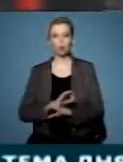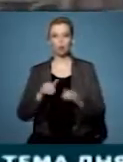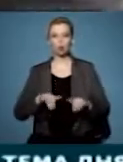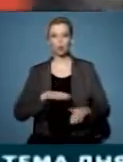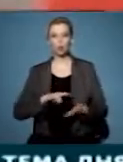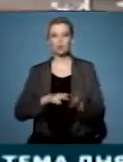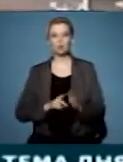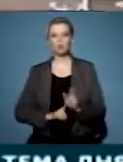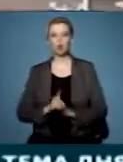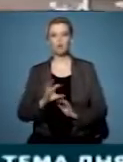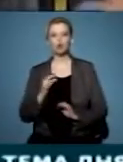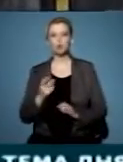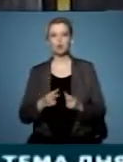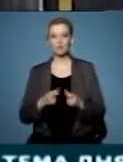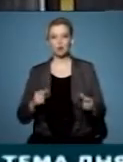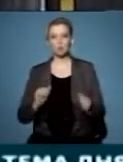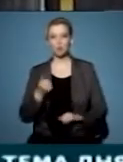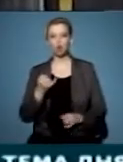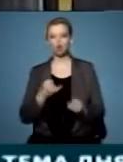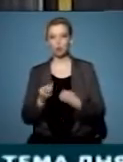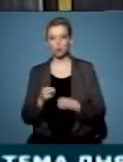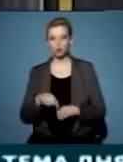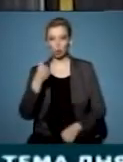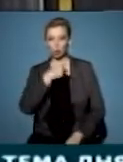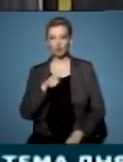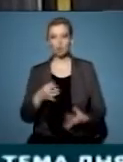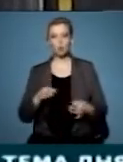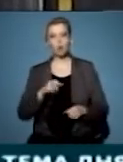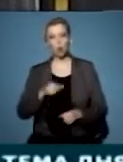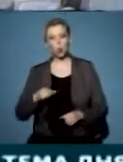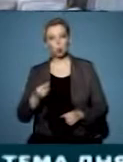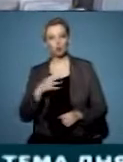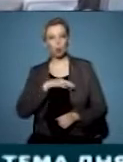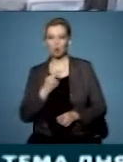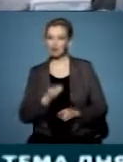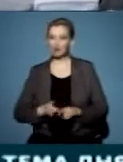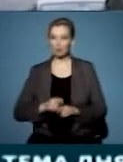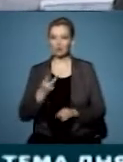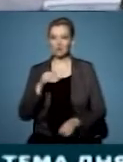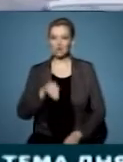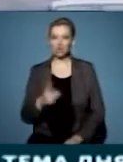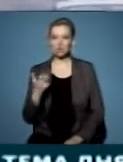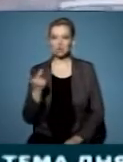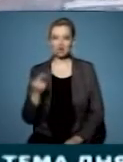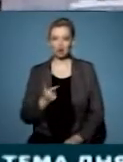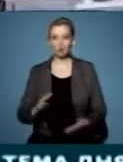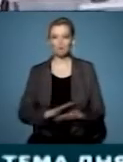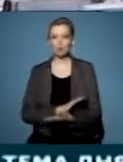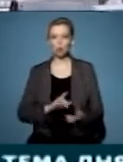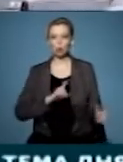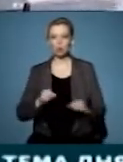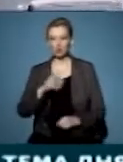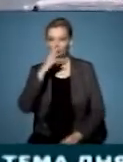було заплановано впровадження соціального квитка з 1 жовтня цього року. Він дозволяв би людям, чиї доходи не перевищують 2300 гривень, безкоштовно